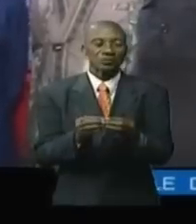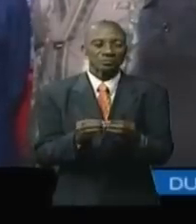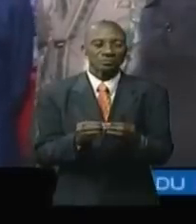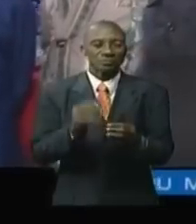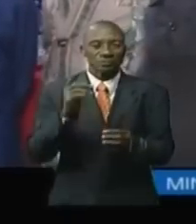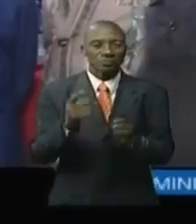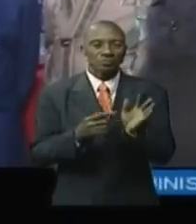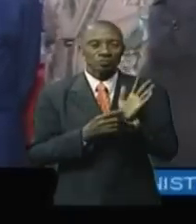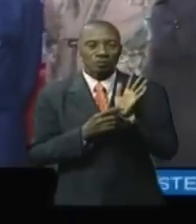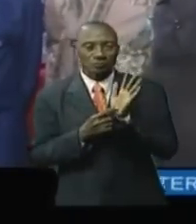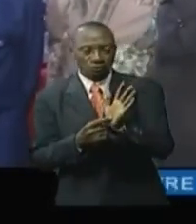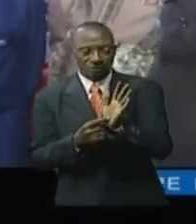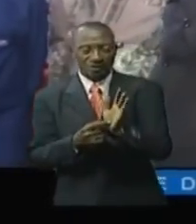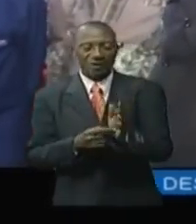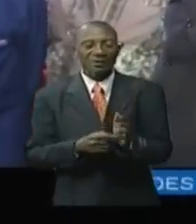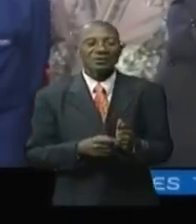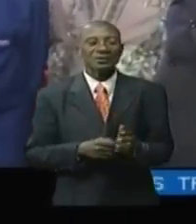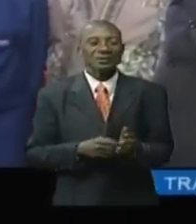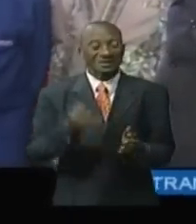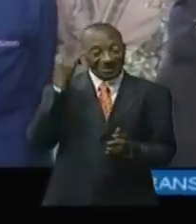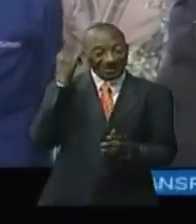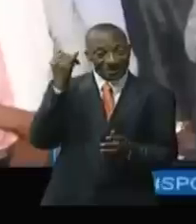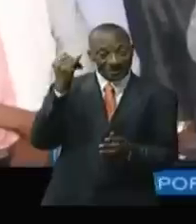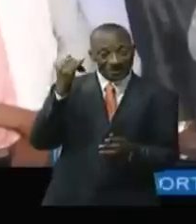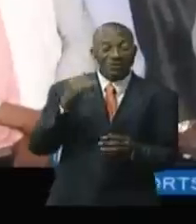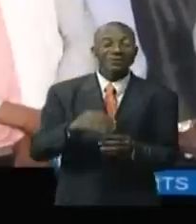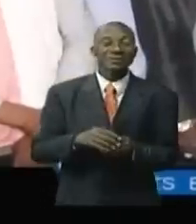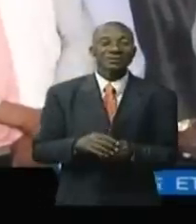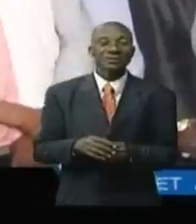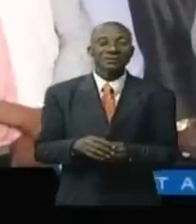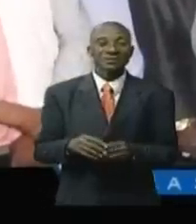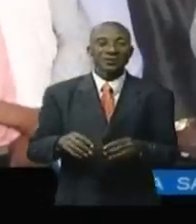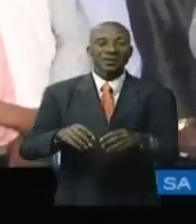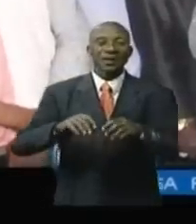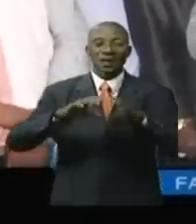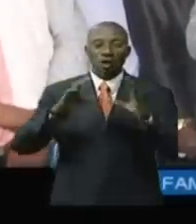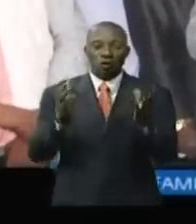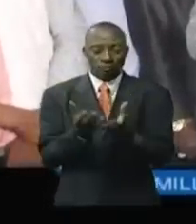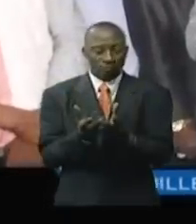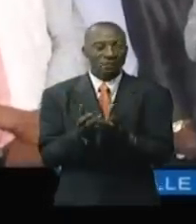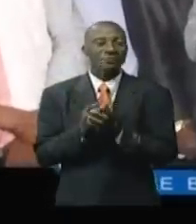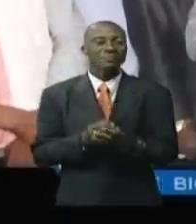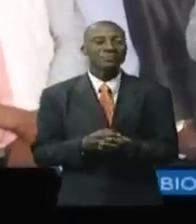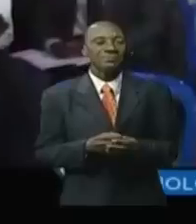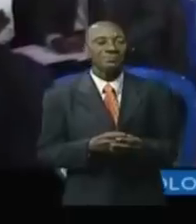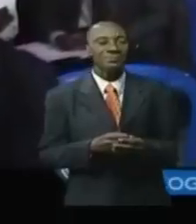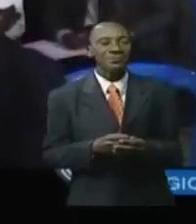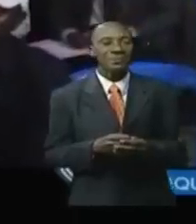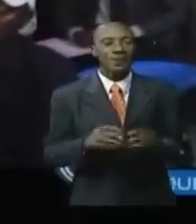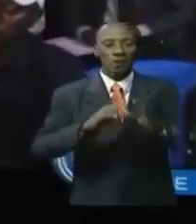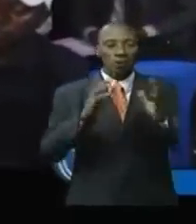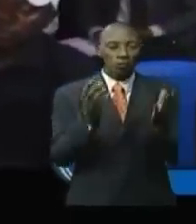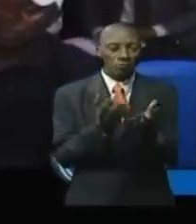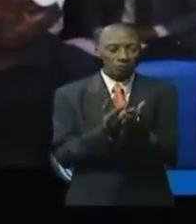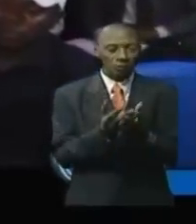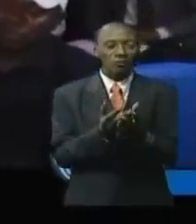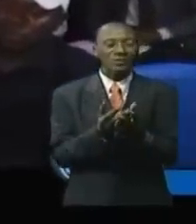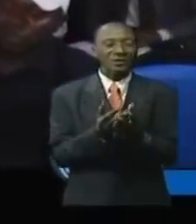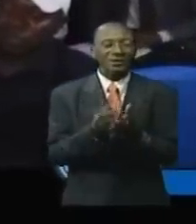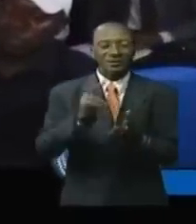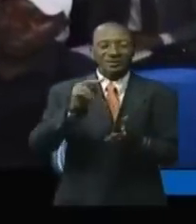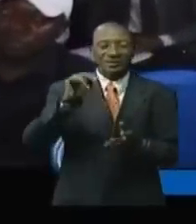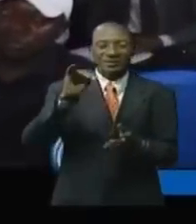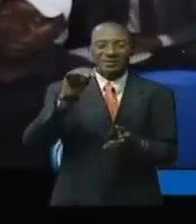de la Connie Asbel. Nous convions les membres de la communauté Niambi où qu'ils se trouvent, peu importe